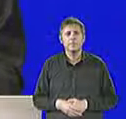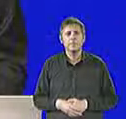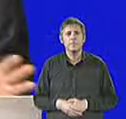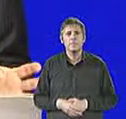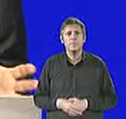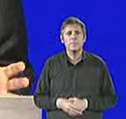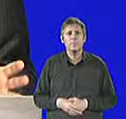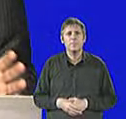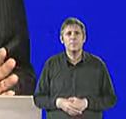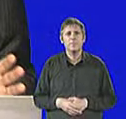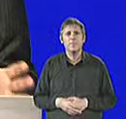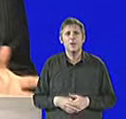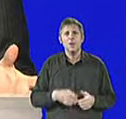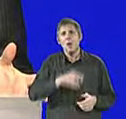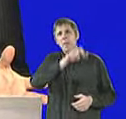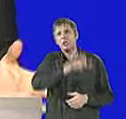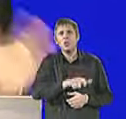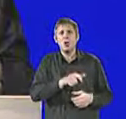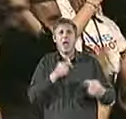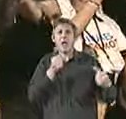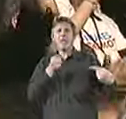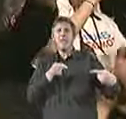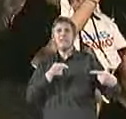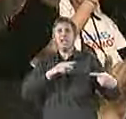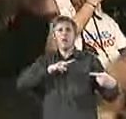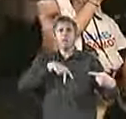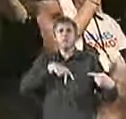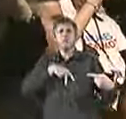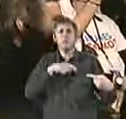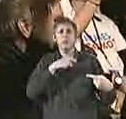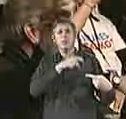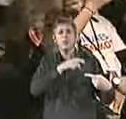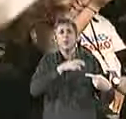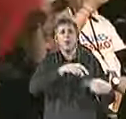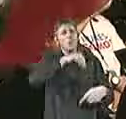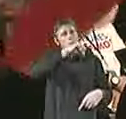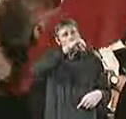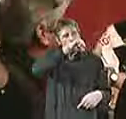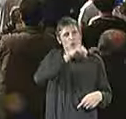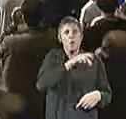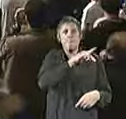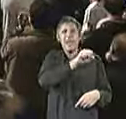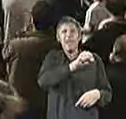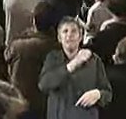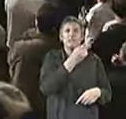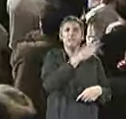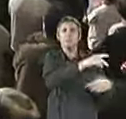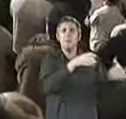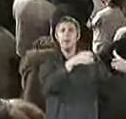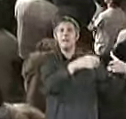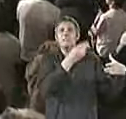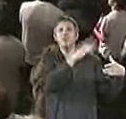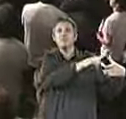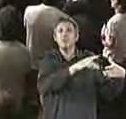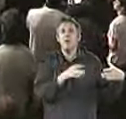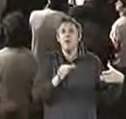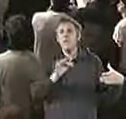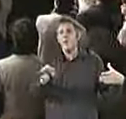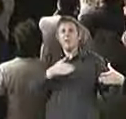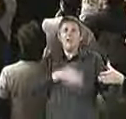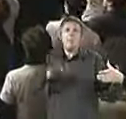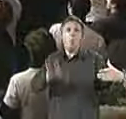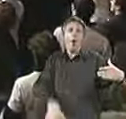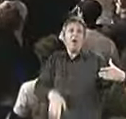que mon adversaire aime davantage son parti que la France. Cela choque les épidermes